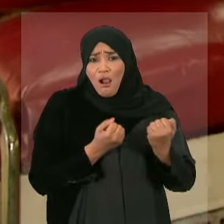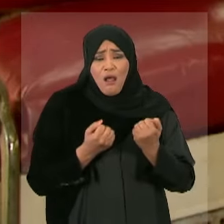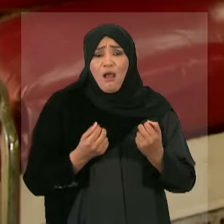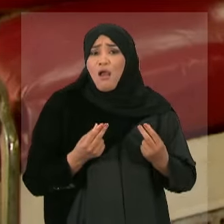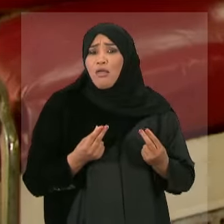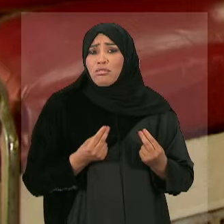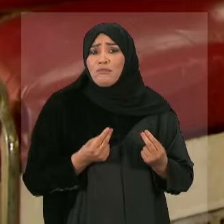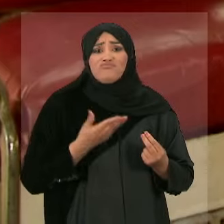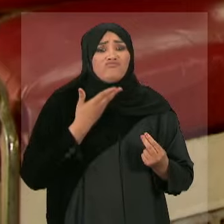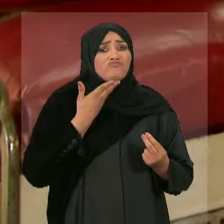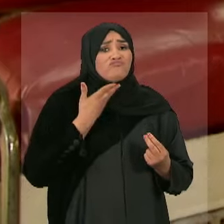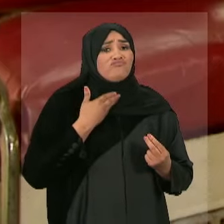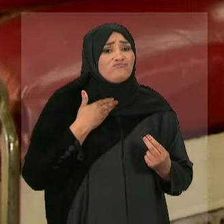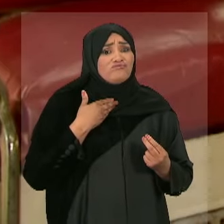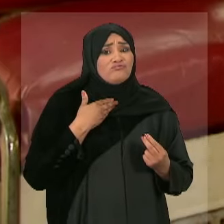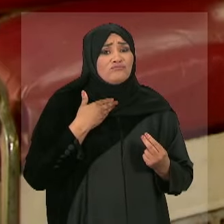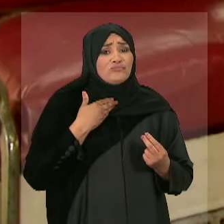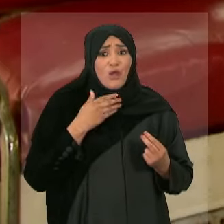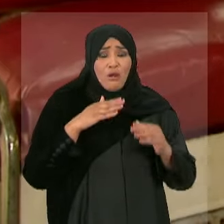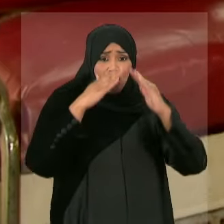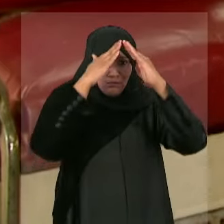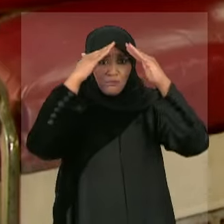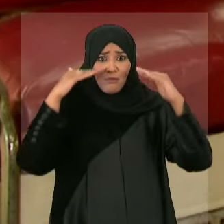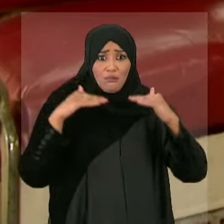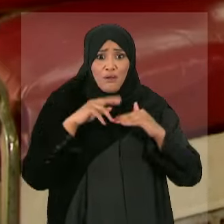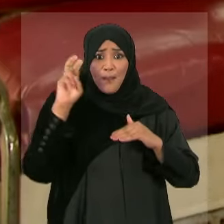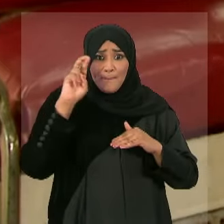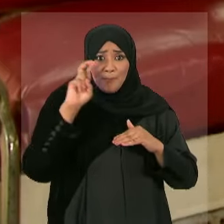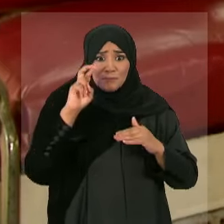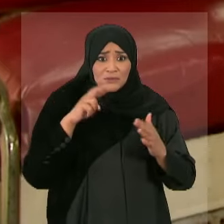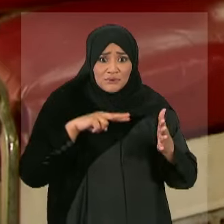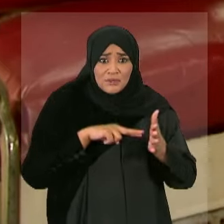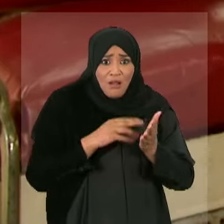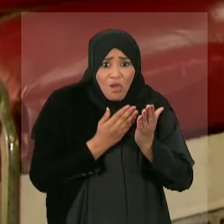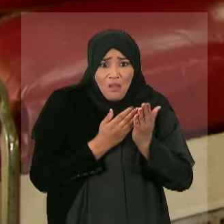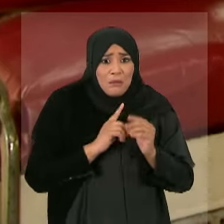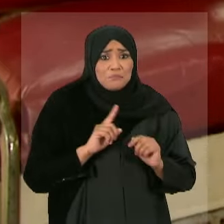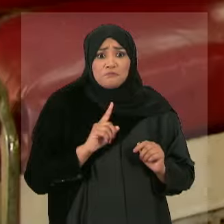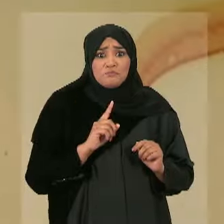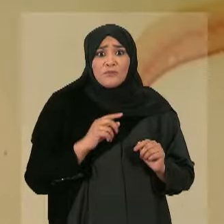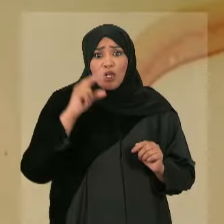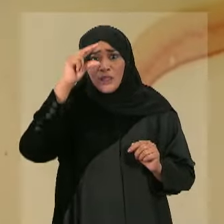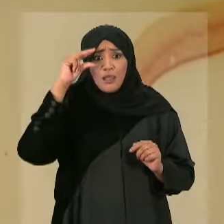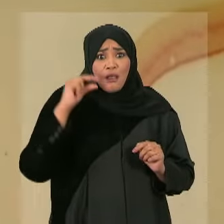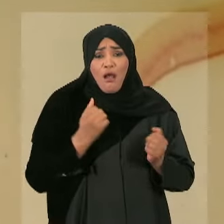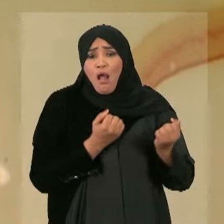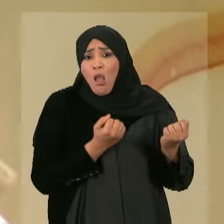الثانوية أكثر ما يقرأ الإنجيل، مغرم في القرآن. بقول لك القرآن هو أساس اللغة العربية.